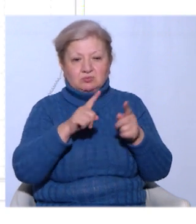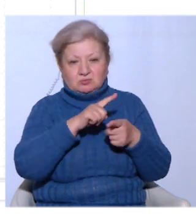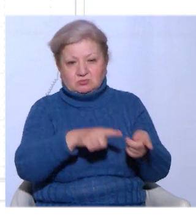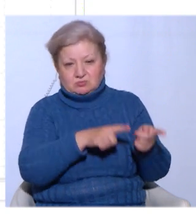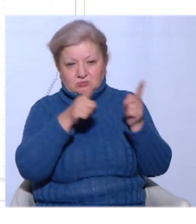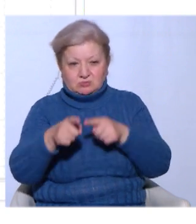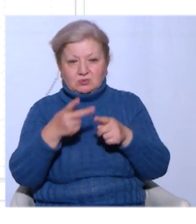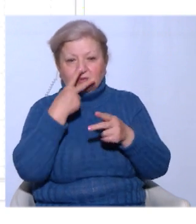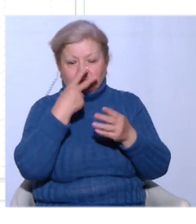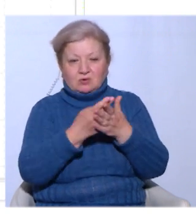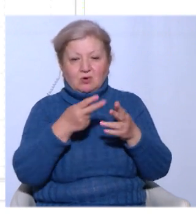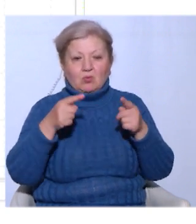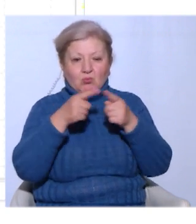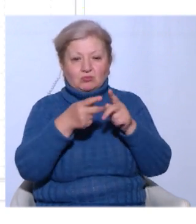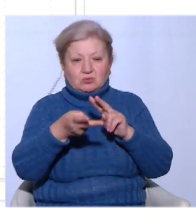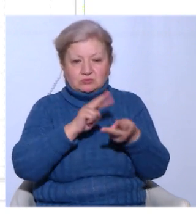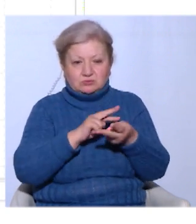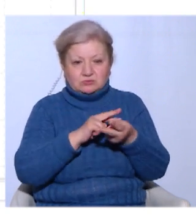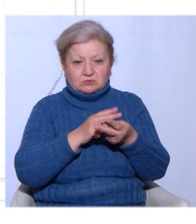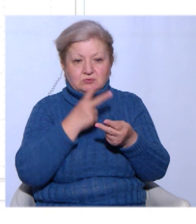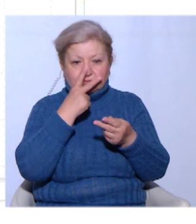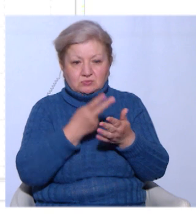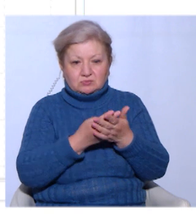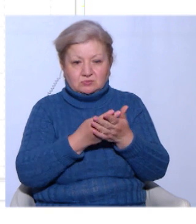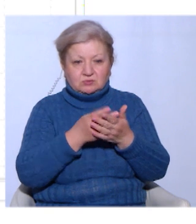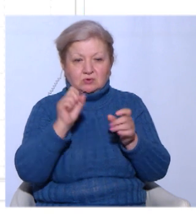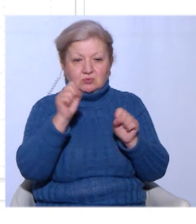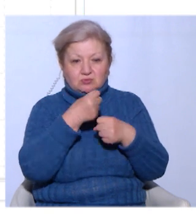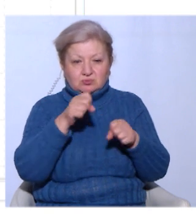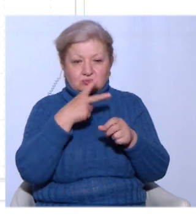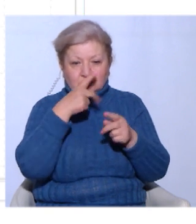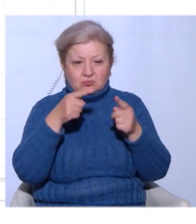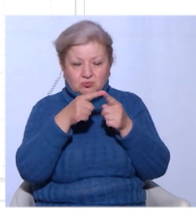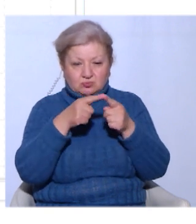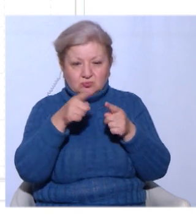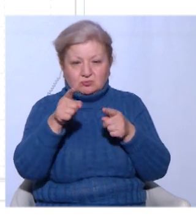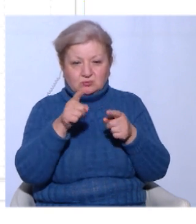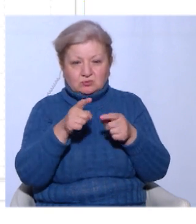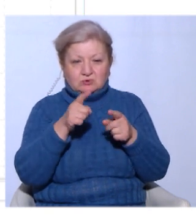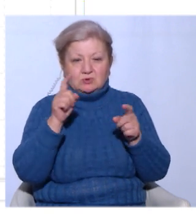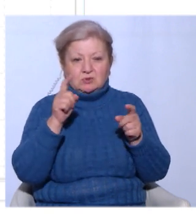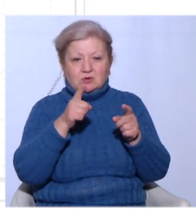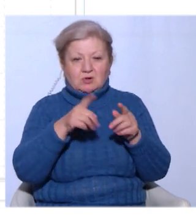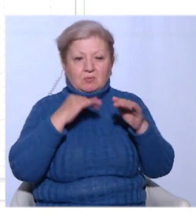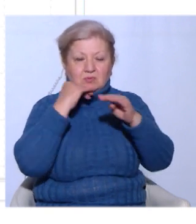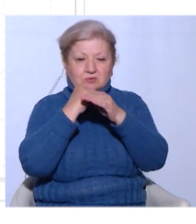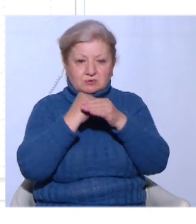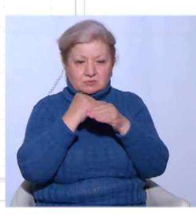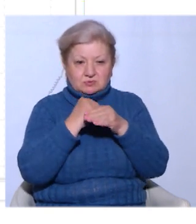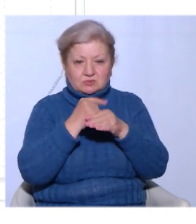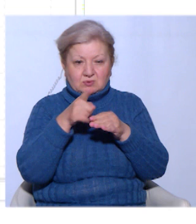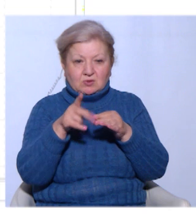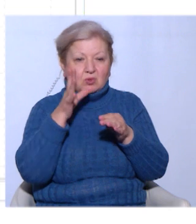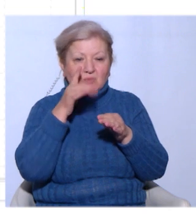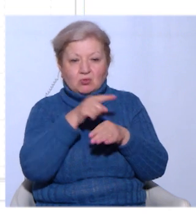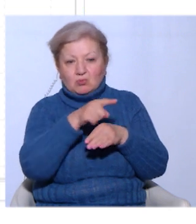რომ შეიცვალა კუთხე და შემოვიტანოთ კუთხურის სიჩქარის ცება. კუთხის შეფარდება იმ